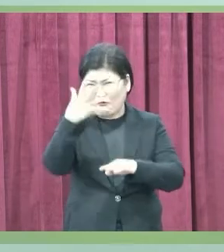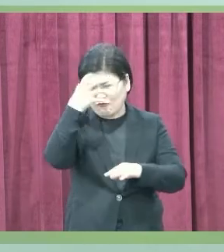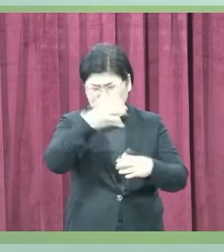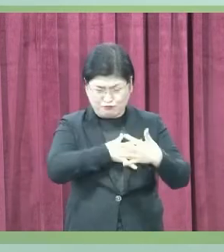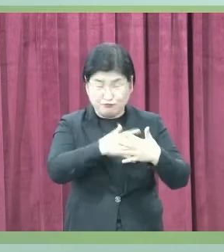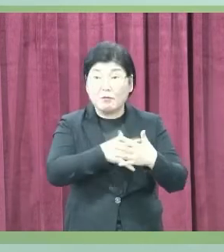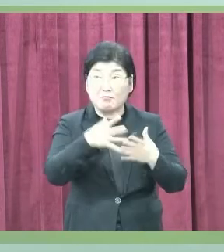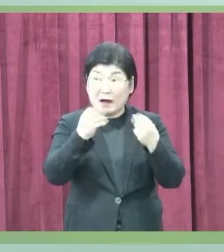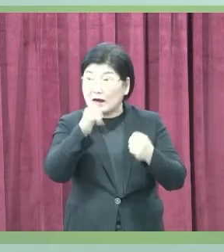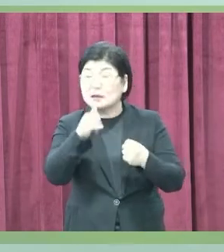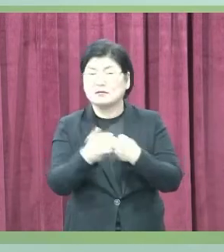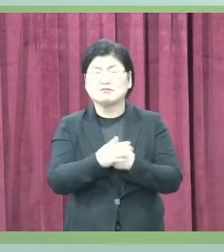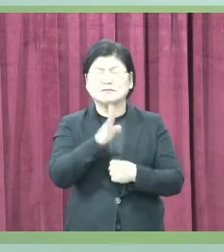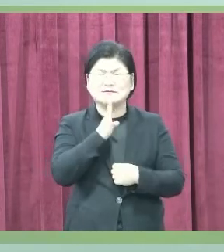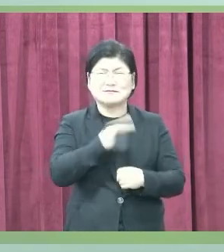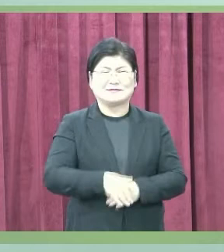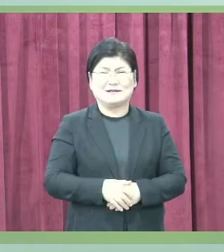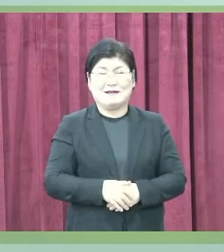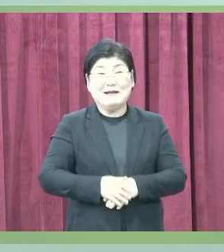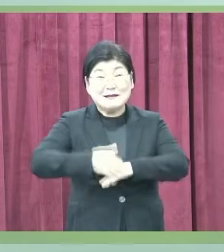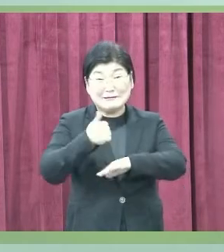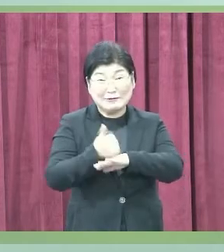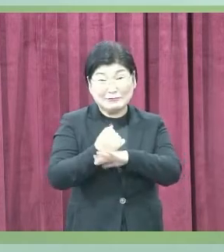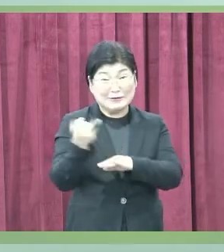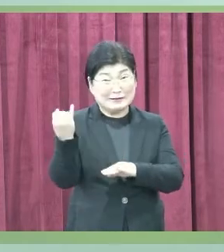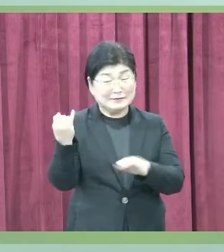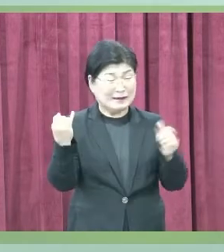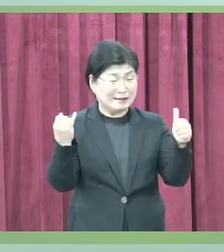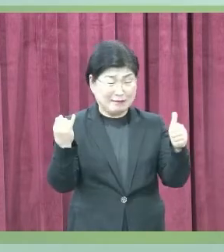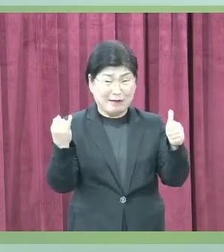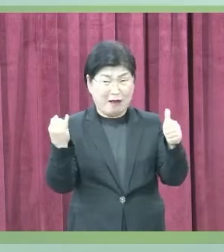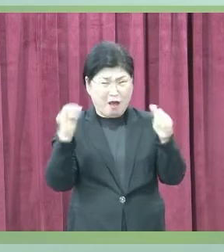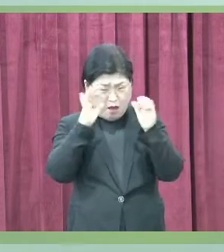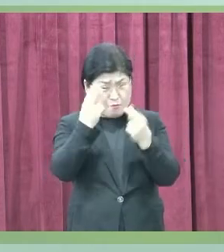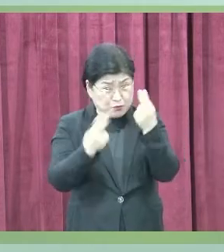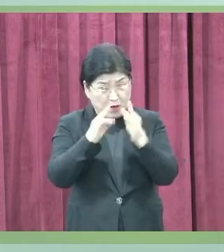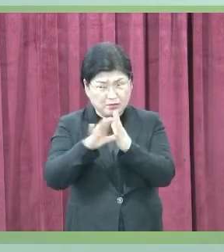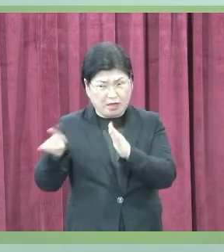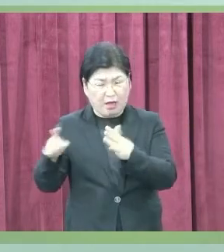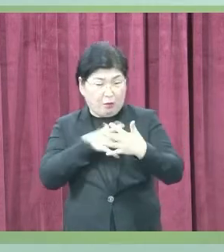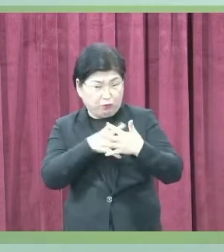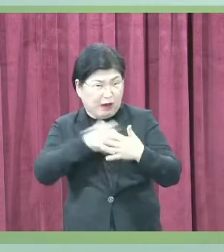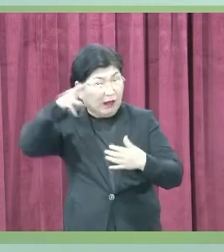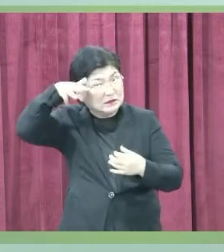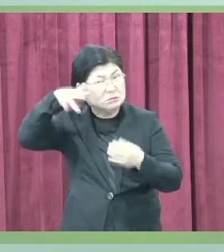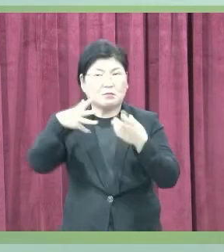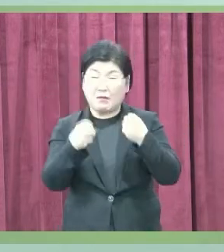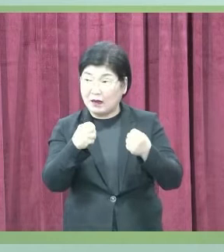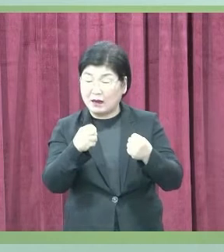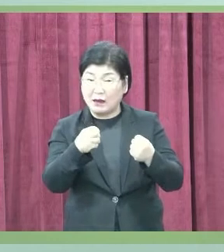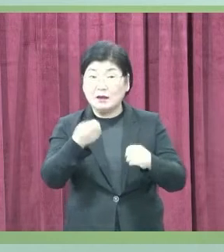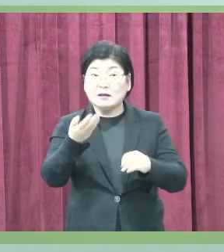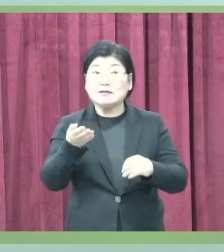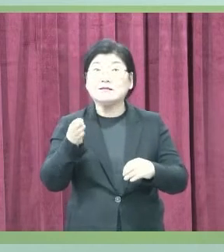그냥 하는 소리가 아니고 진짜기 때문에. 그래서 여자가 남자보다 불안하고 우울하고 치매도 많이 오는데, 그런데